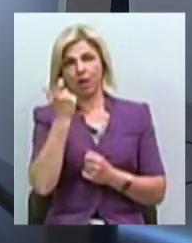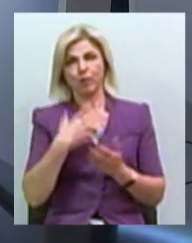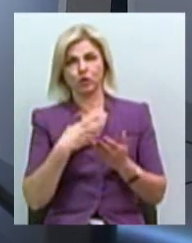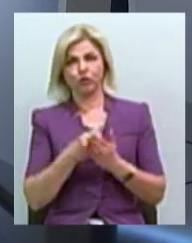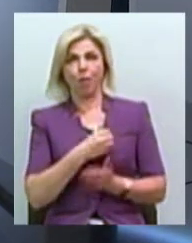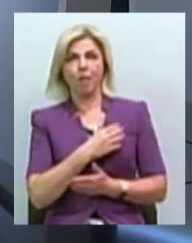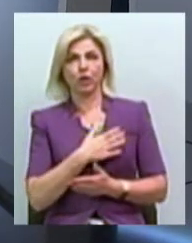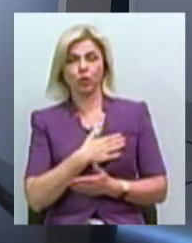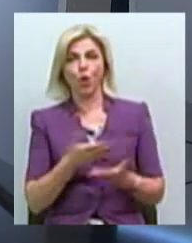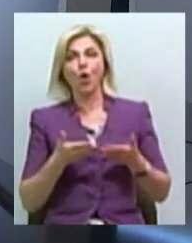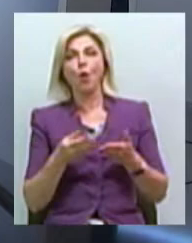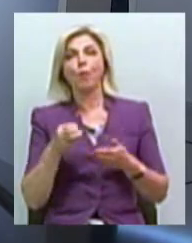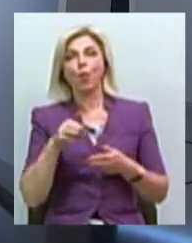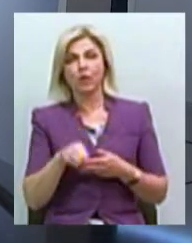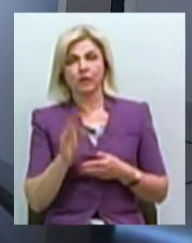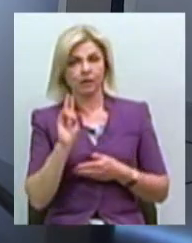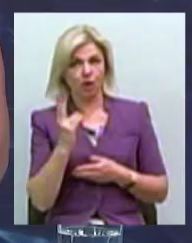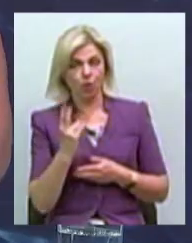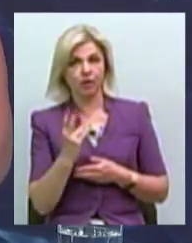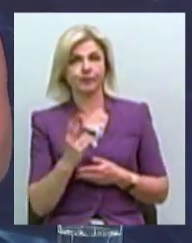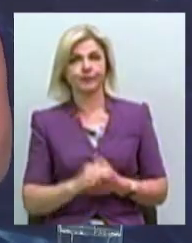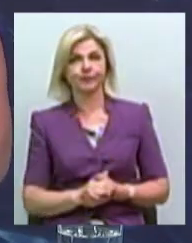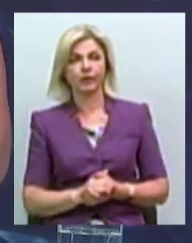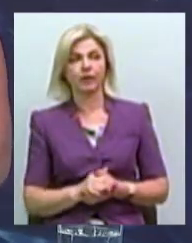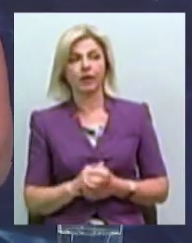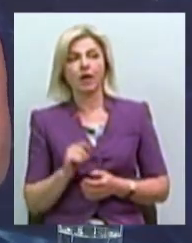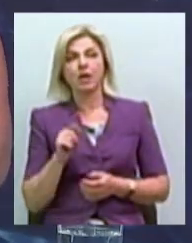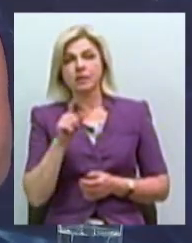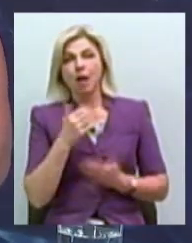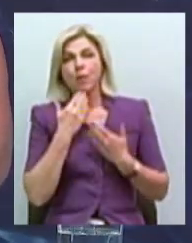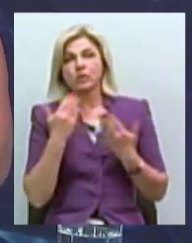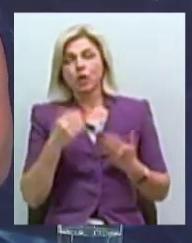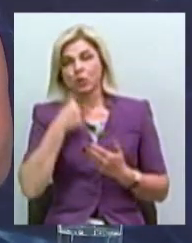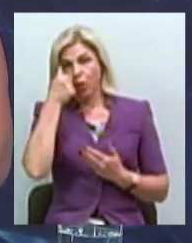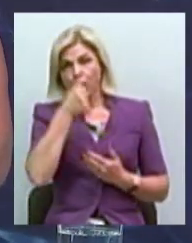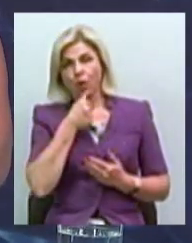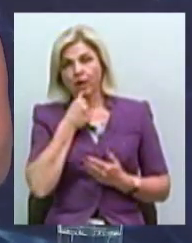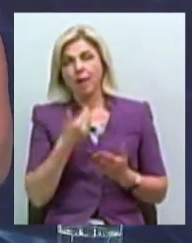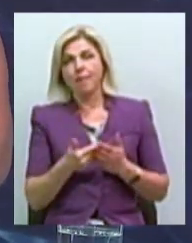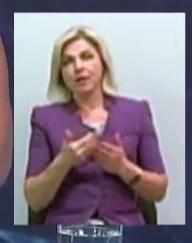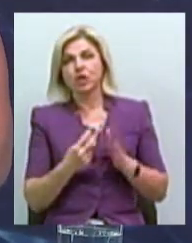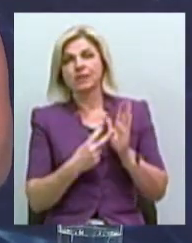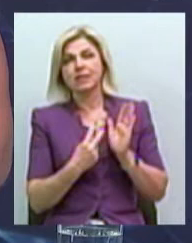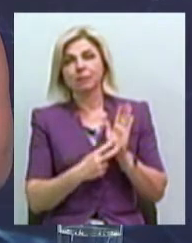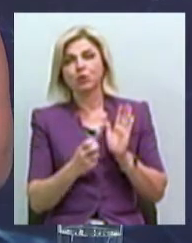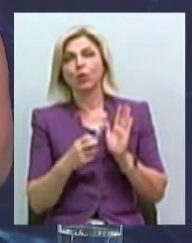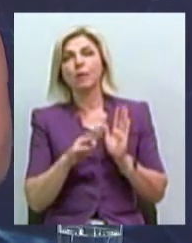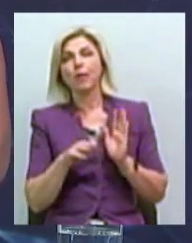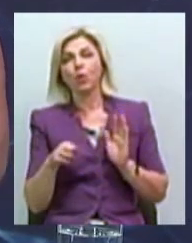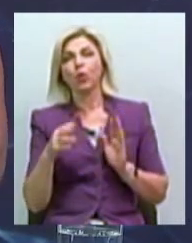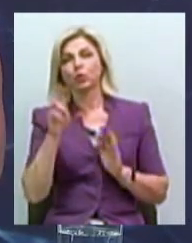Порт Миколаїв, Миколаївський морський порт, в якому за останні роки там майже 700 мільйонів доларів